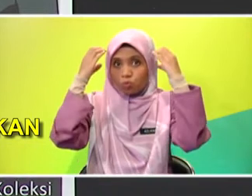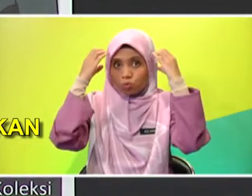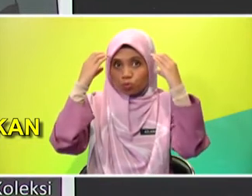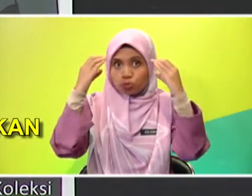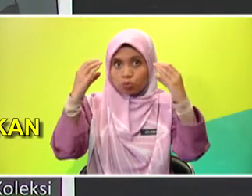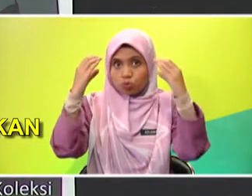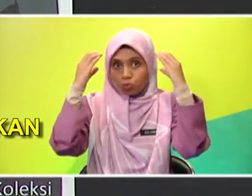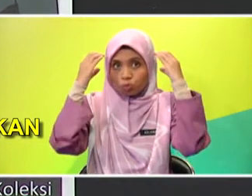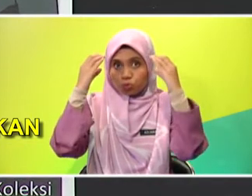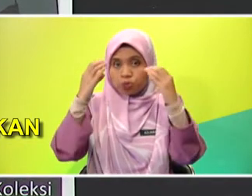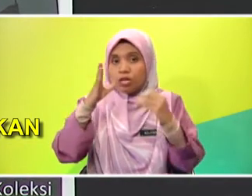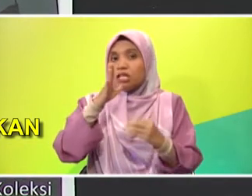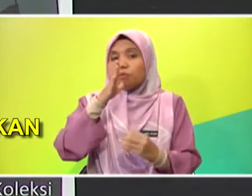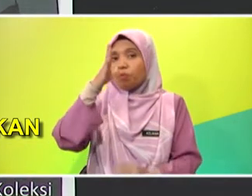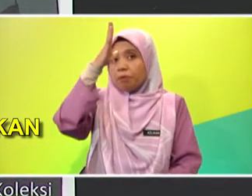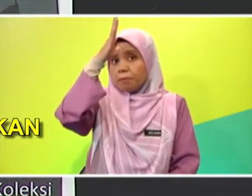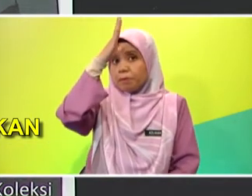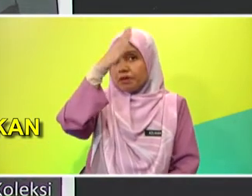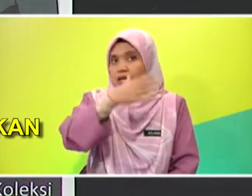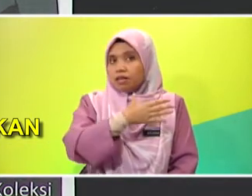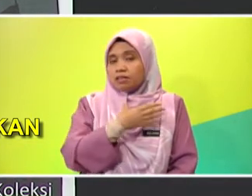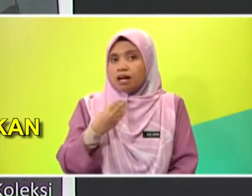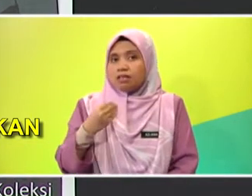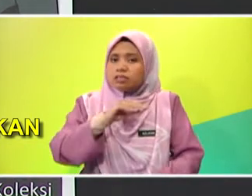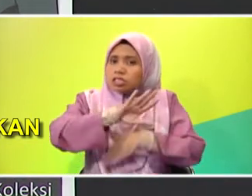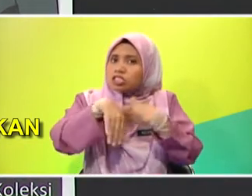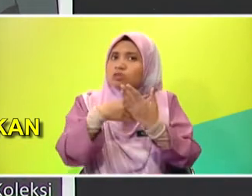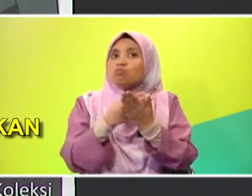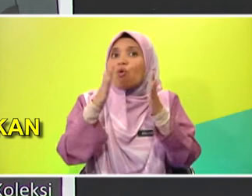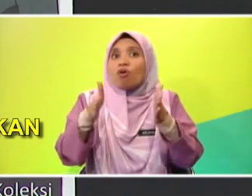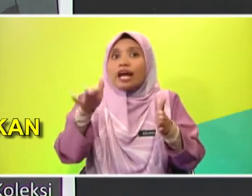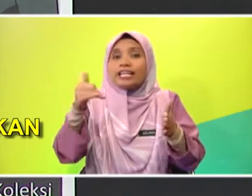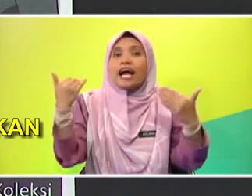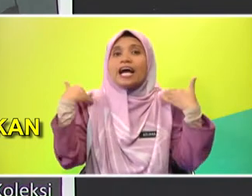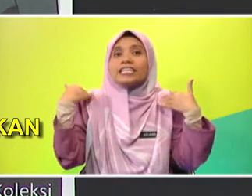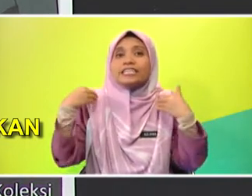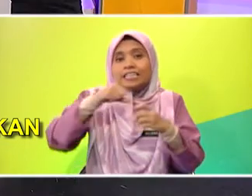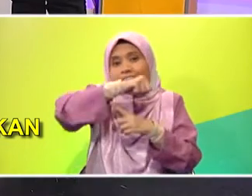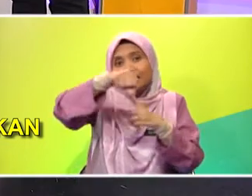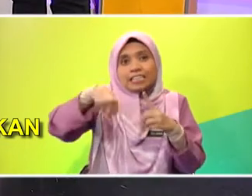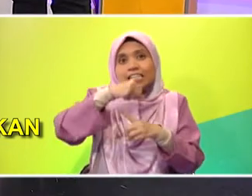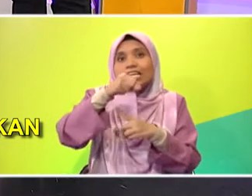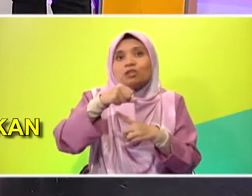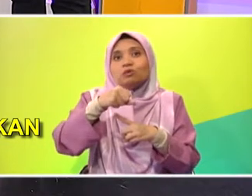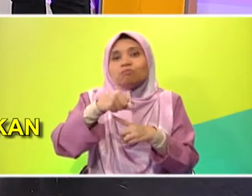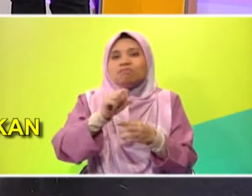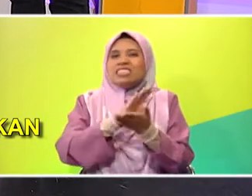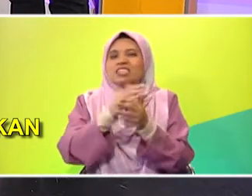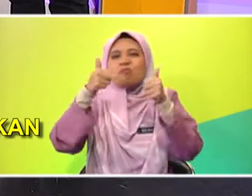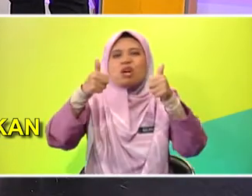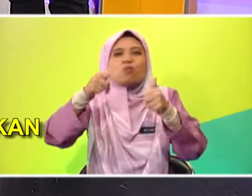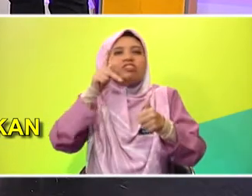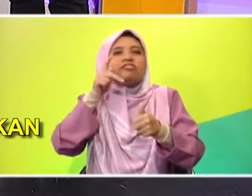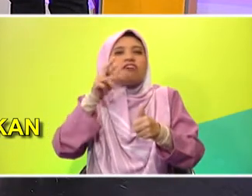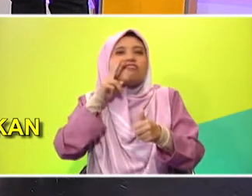Ibu baper dan orang-orang yang berada disekelilingnya gosong masuknya Kak hina dan